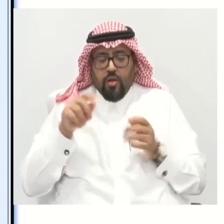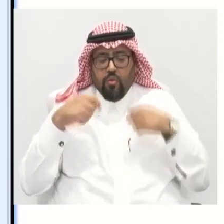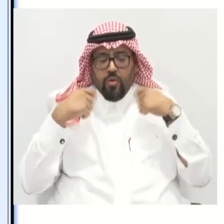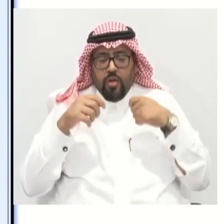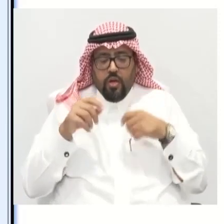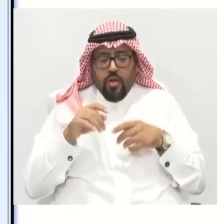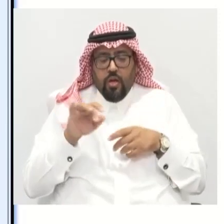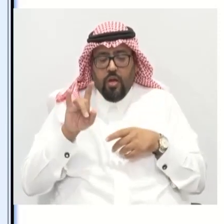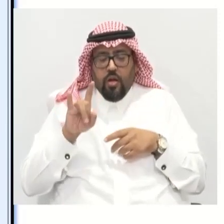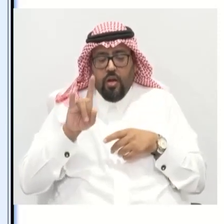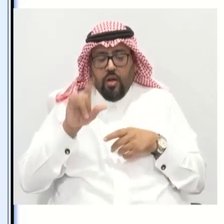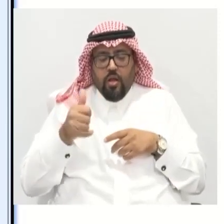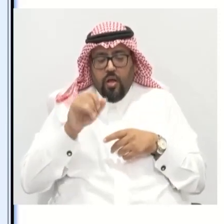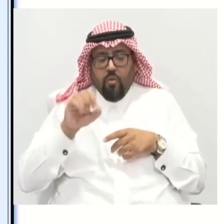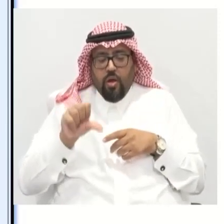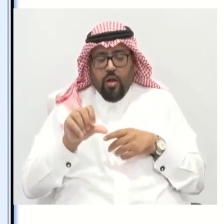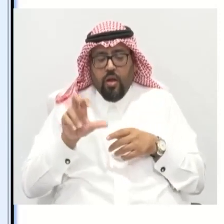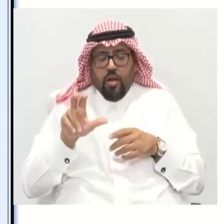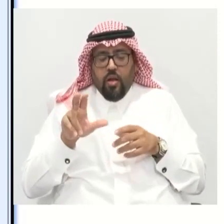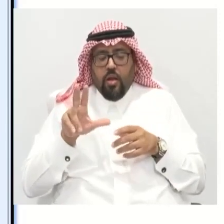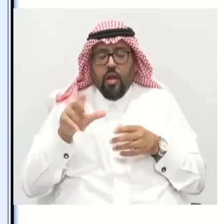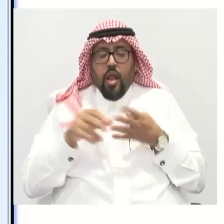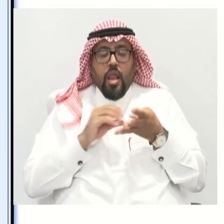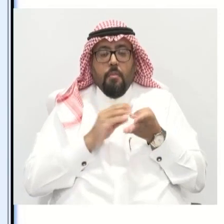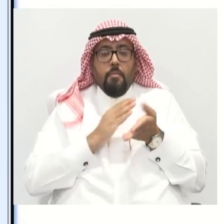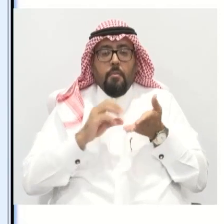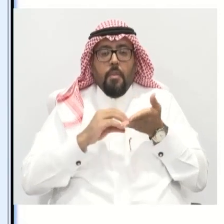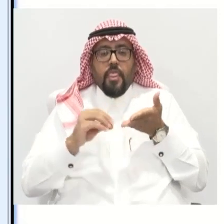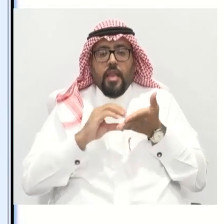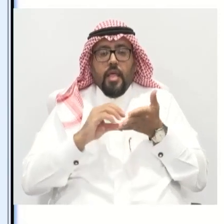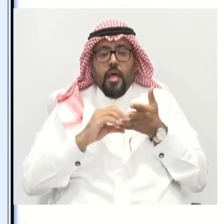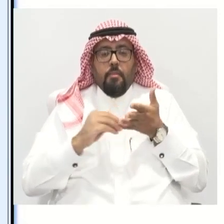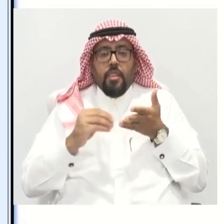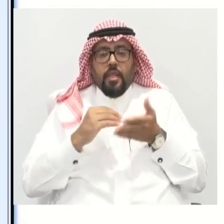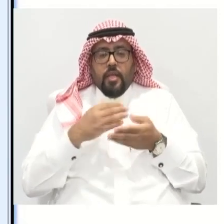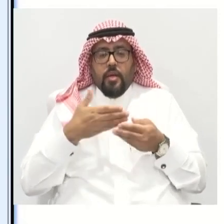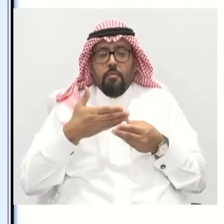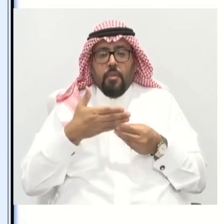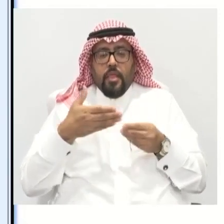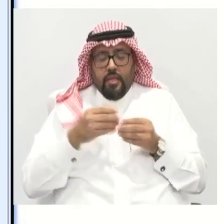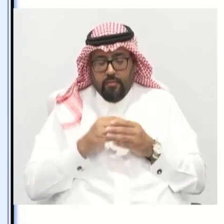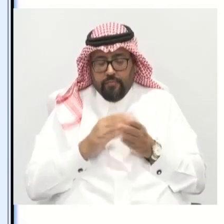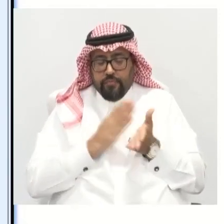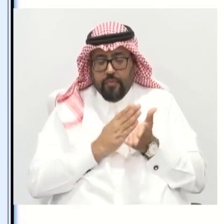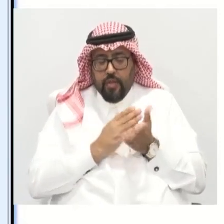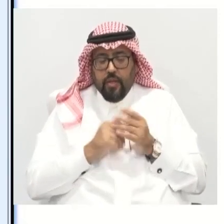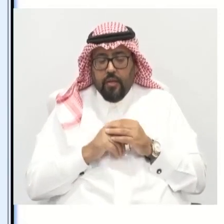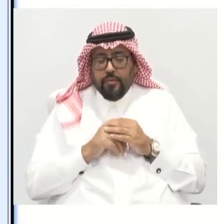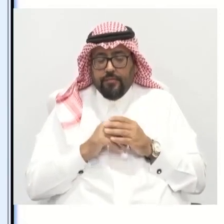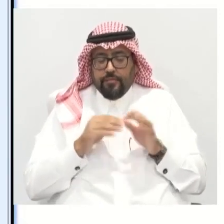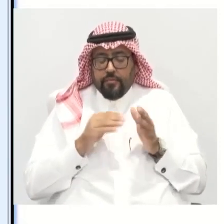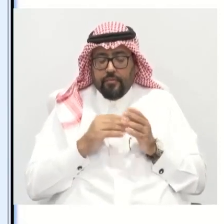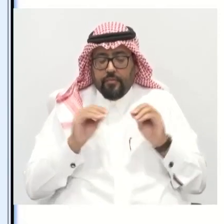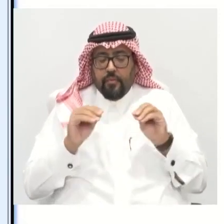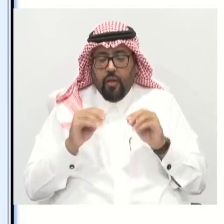المدنيه نصل كل مهمه بما يناسبها من جهاز اذا المهمه الاولى تتولى اصدار الجوازات